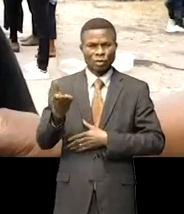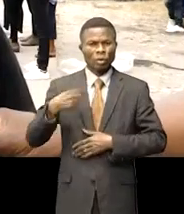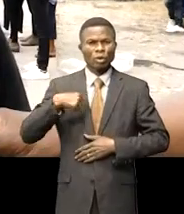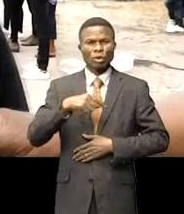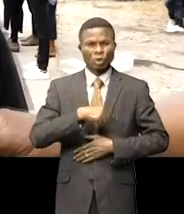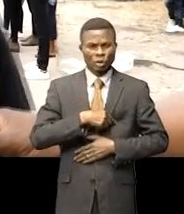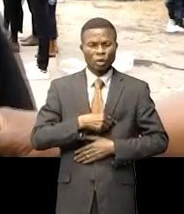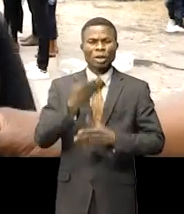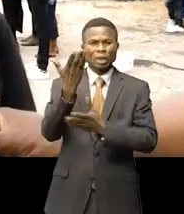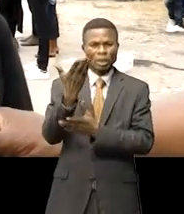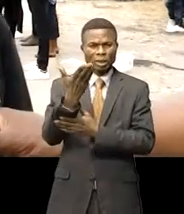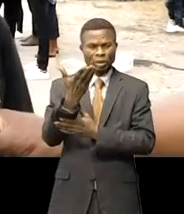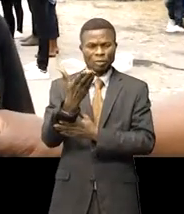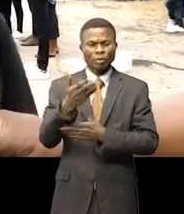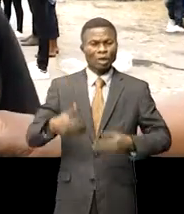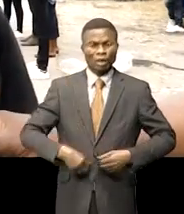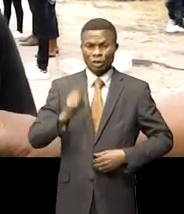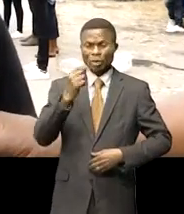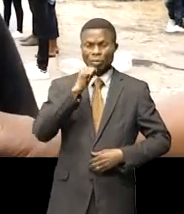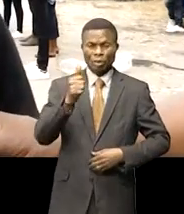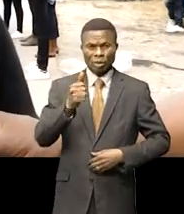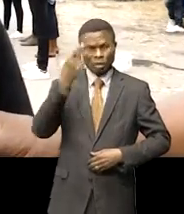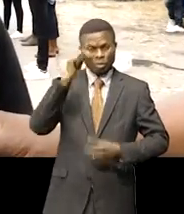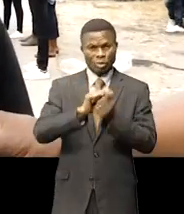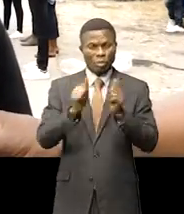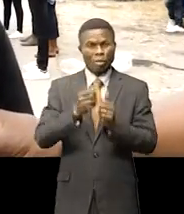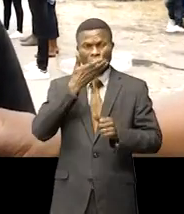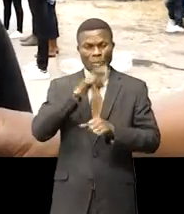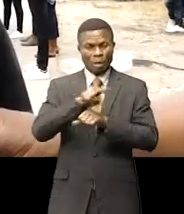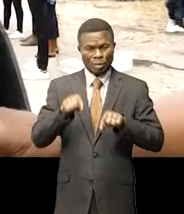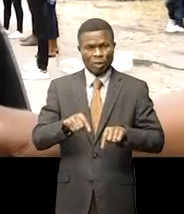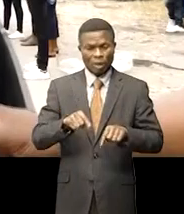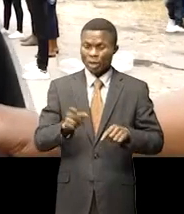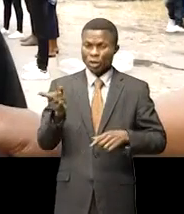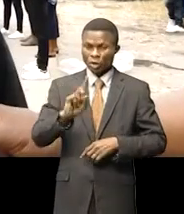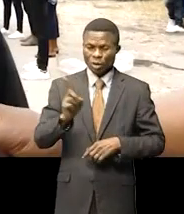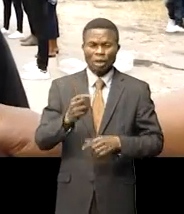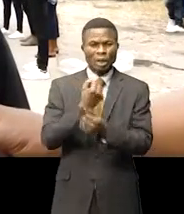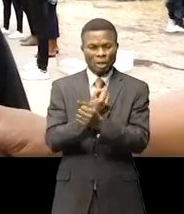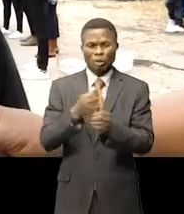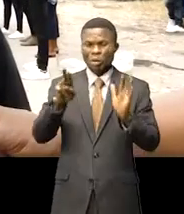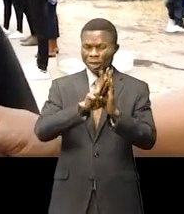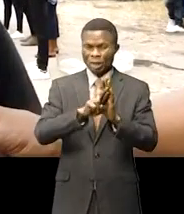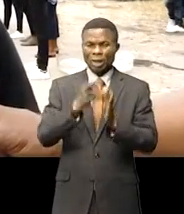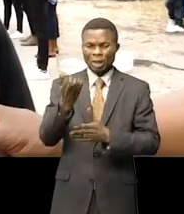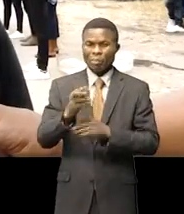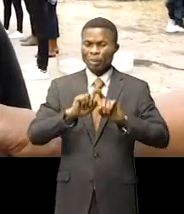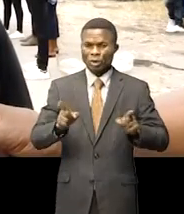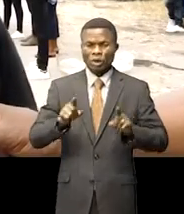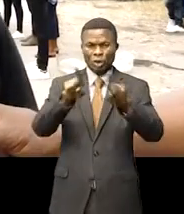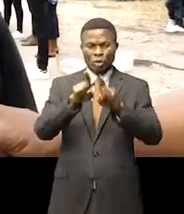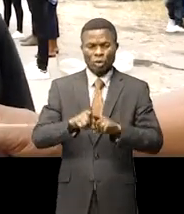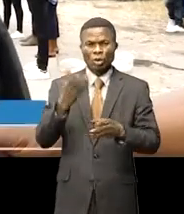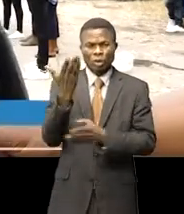Nous interpellons non seulement la jeunesse par rapport à la pandémie actuelle de Covid au respect des mesures barrières, mais aussi